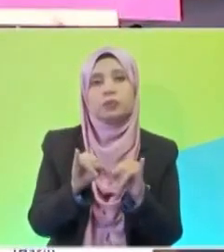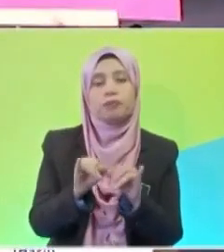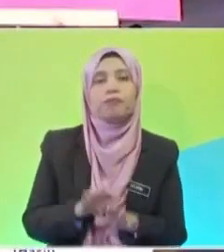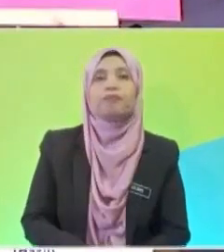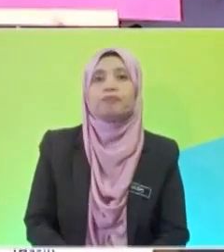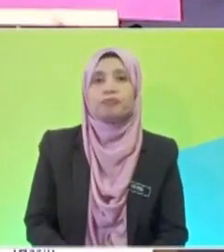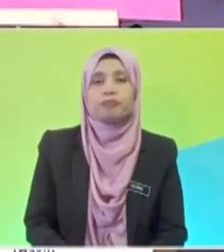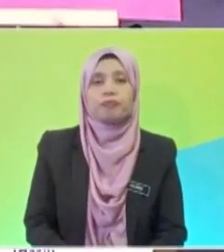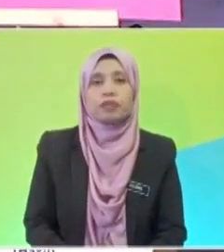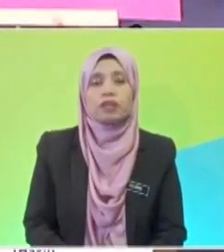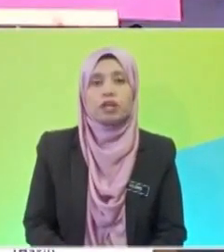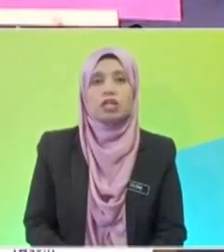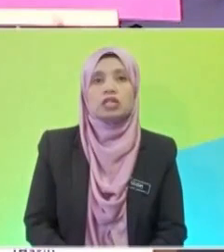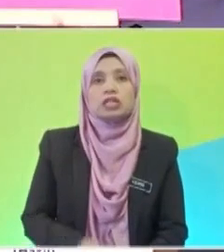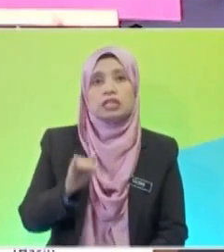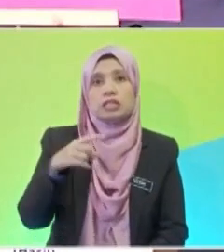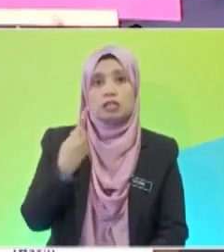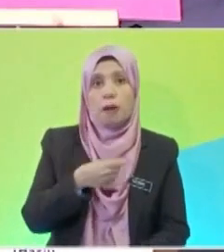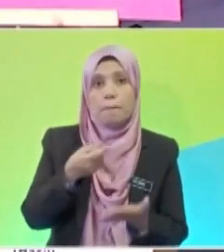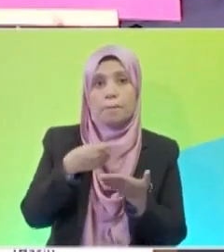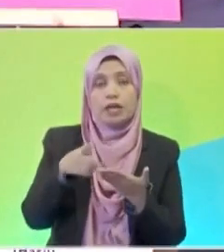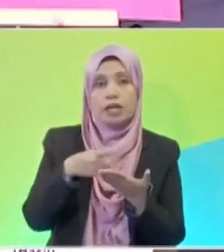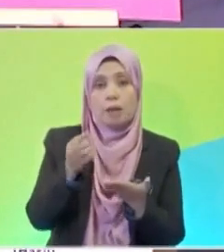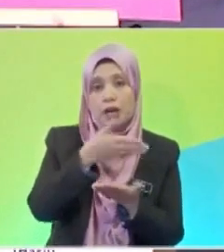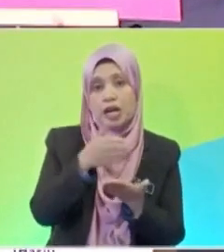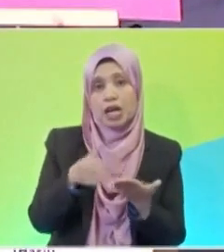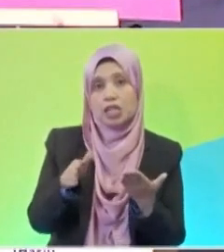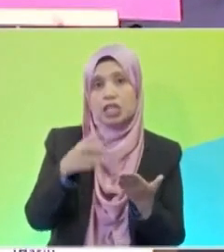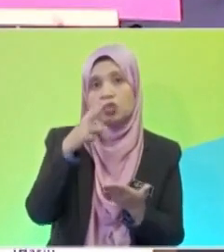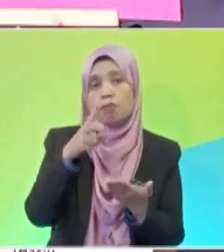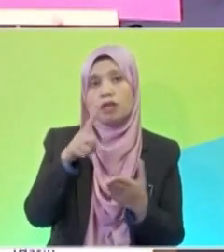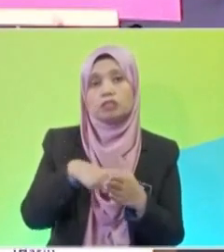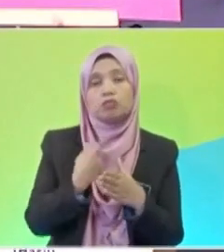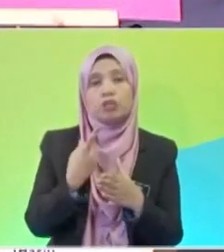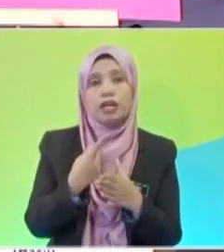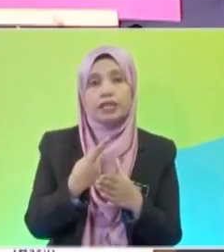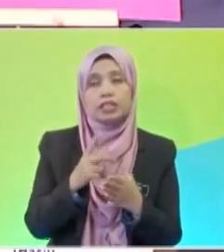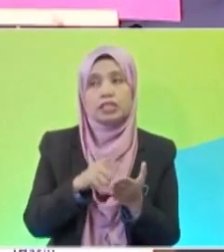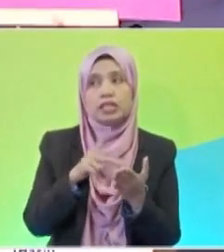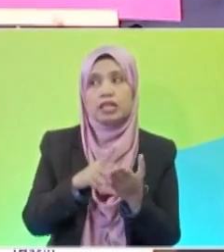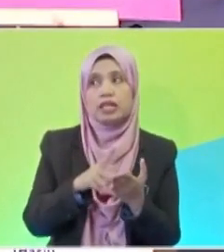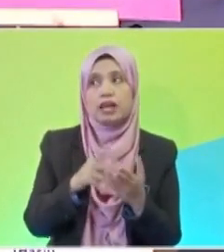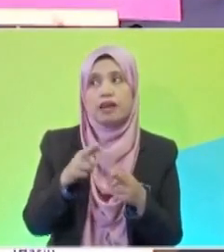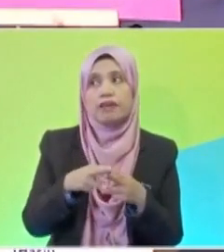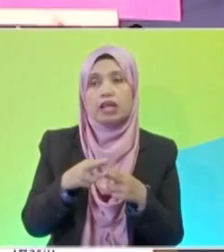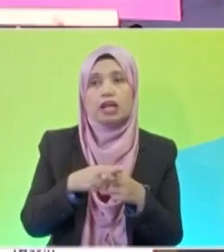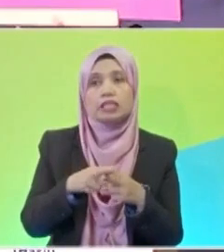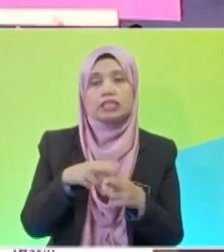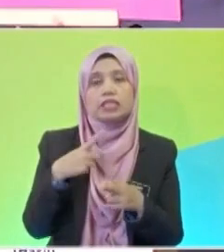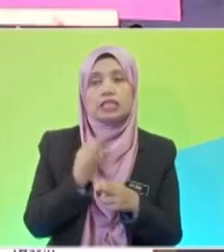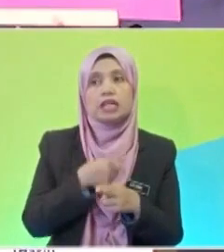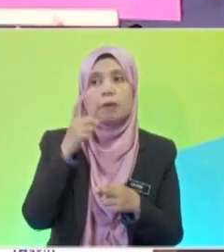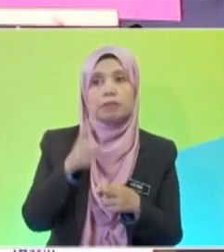buat. Insurans yang kita bayar RM1,200, cikgu bahagi 12 bulan, sebulan RM100. Ini pengiraan yang ringkas, Nisa. Dan kita